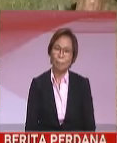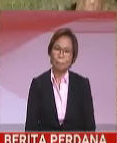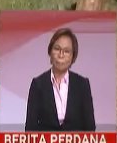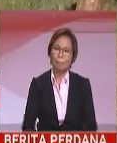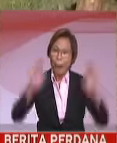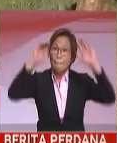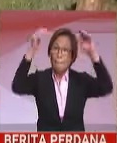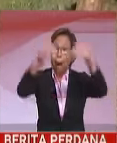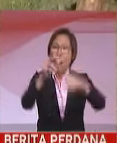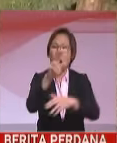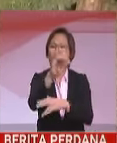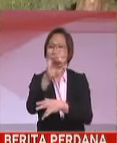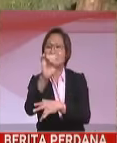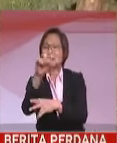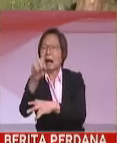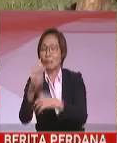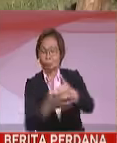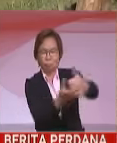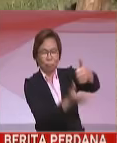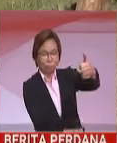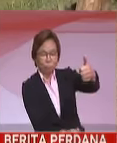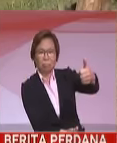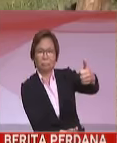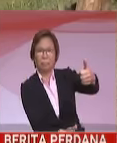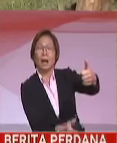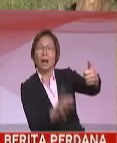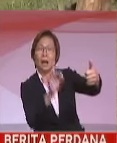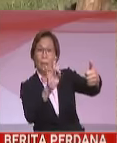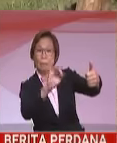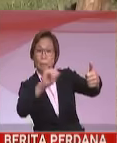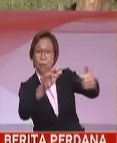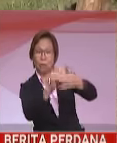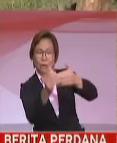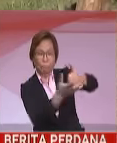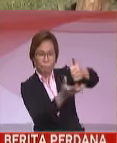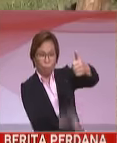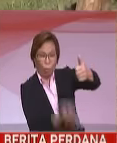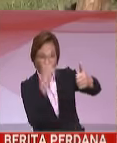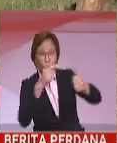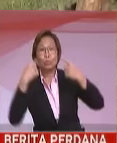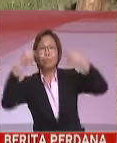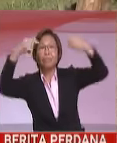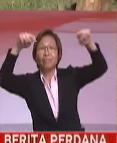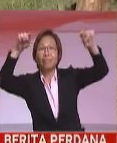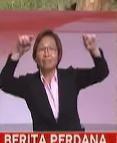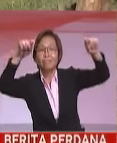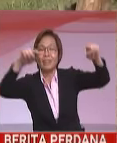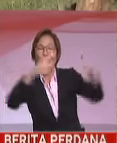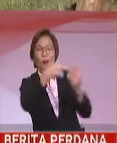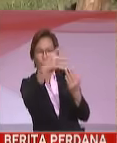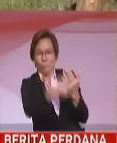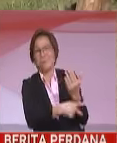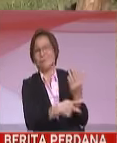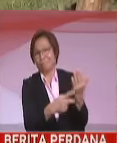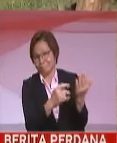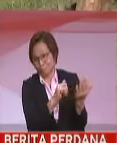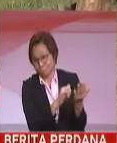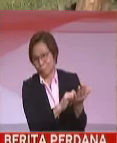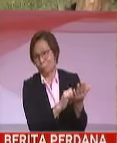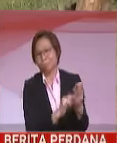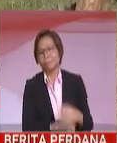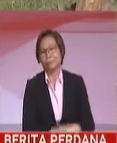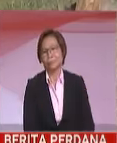Di Pahang, RISDA memperuntukkan sejumlah hampir RM8 juta untuk merealisasikan inisiatif tersebut.